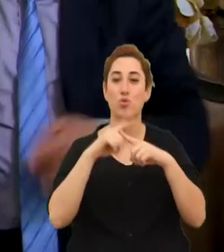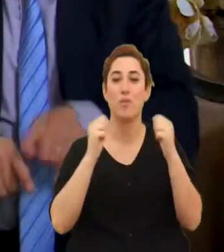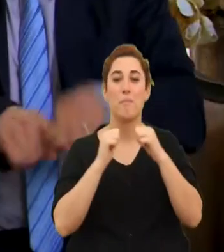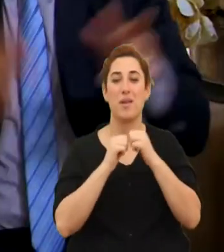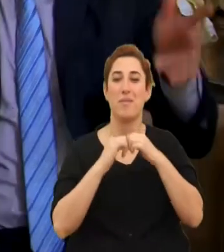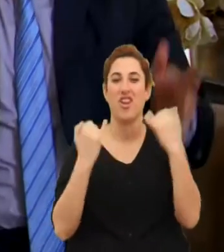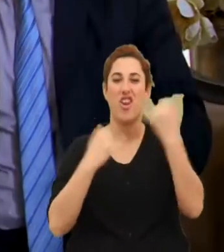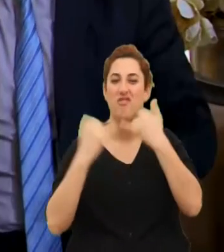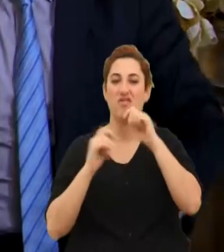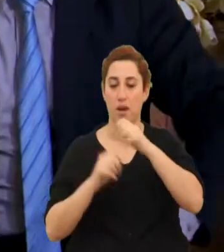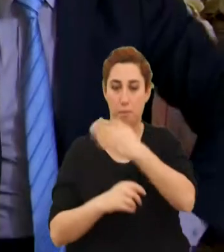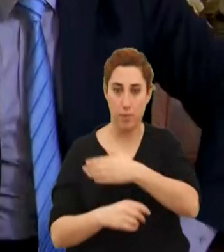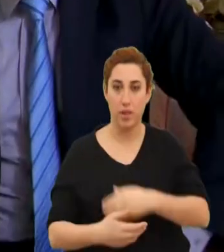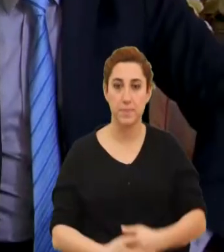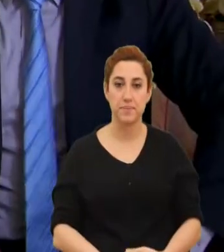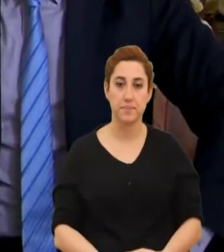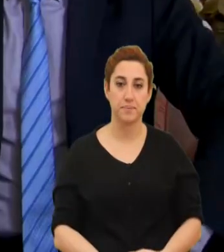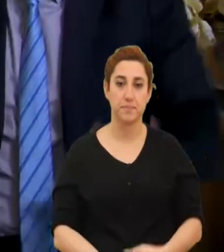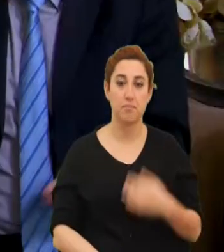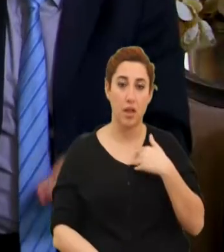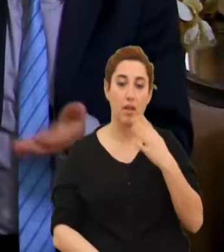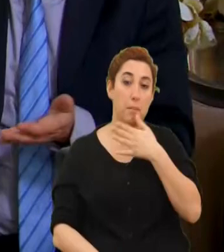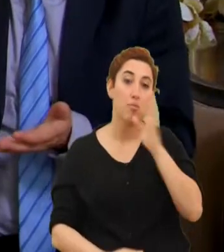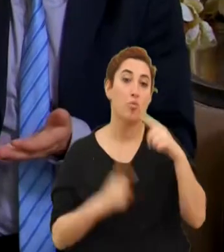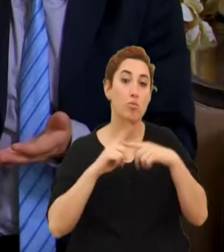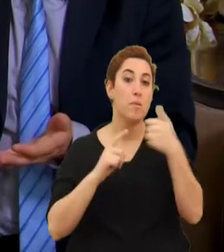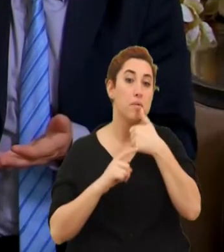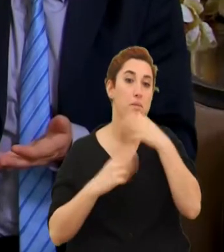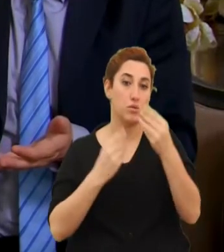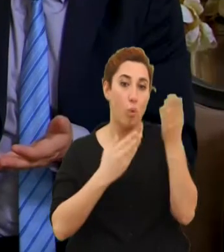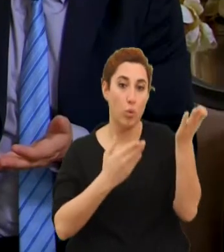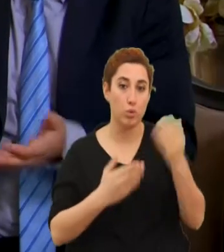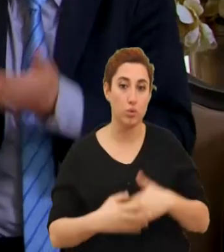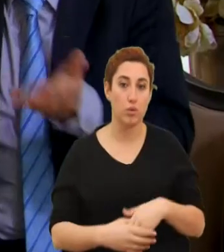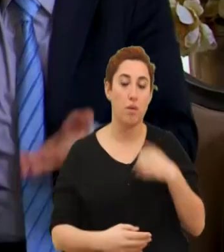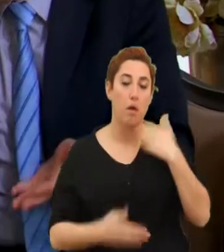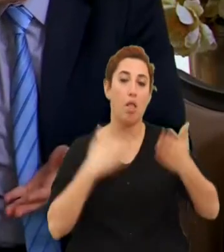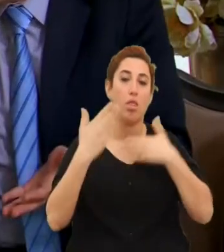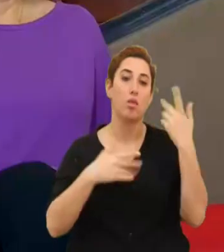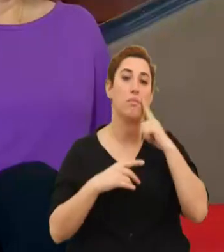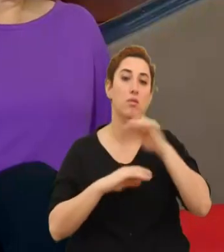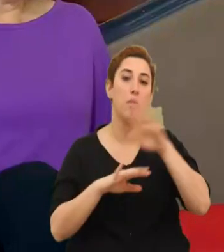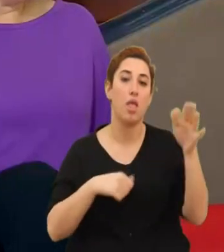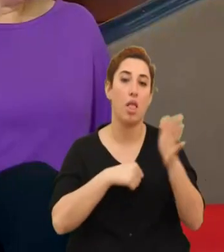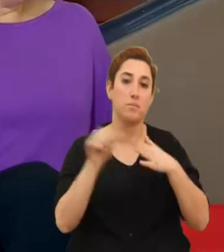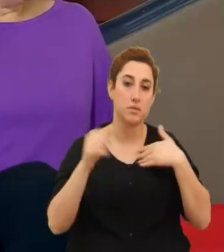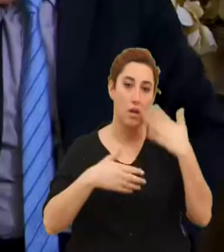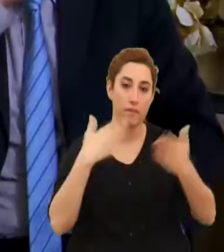Tuğba'yla münakaşa ediyorlar. Ben de tabii bilmiyorum Tuğba'nın babası olduğunu. Anlattım adama her